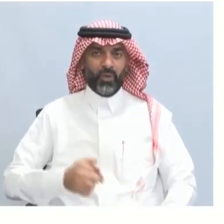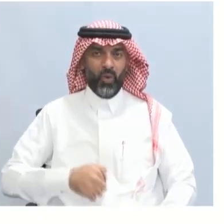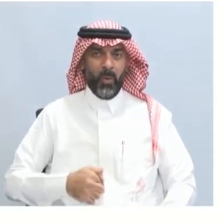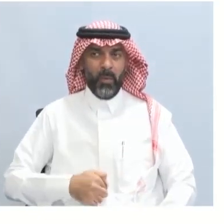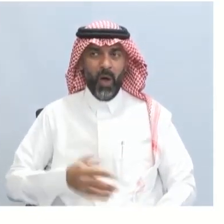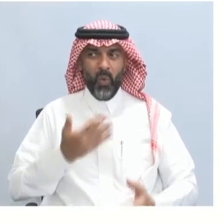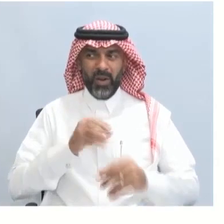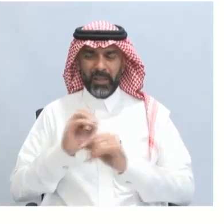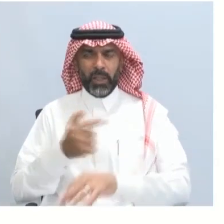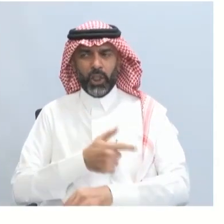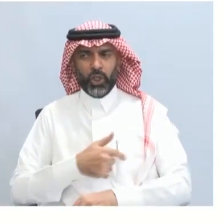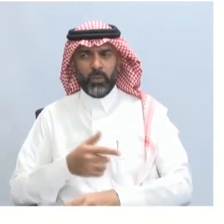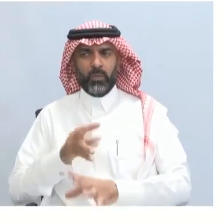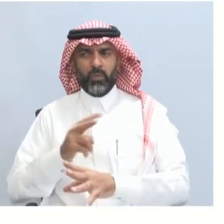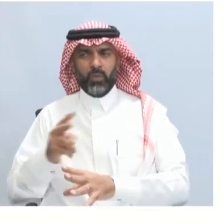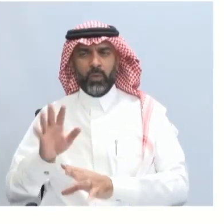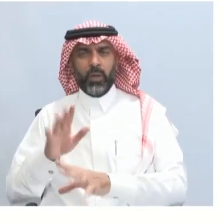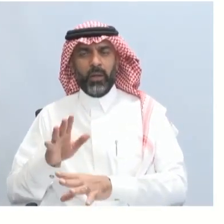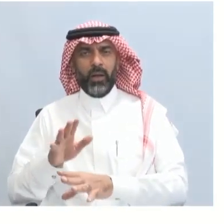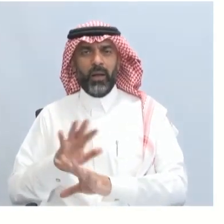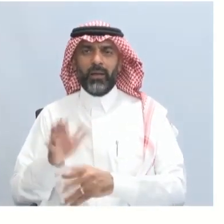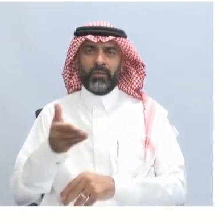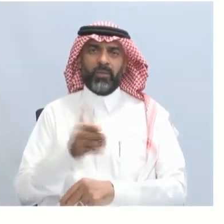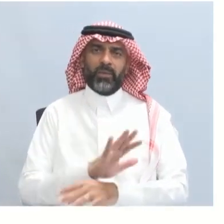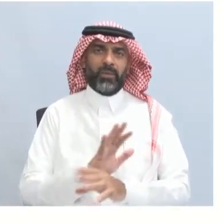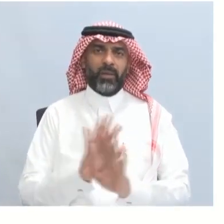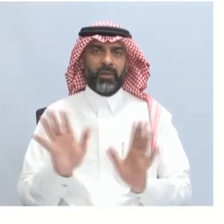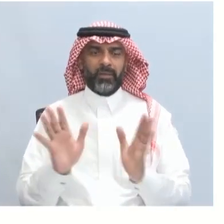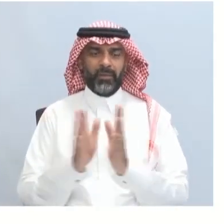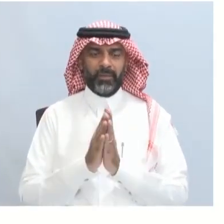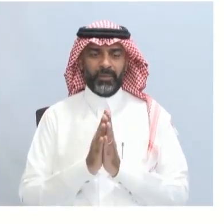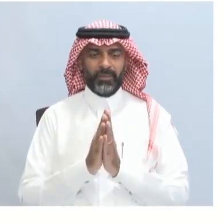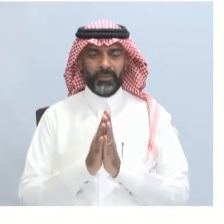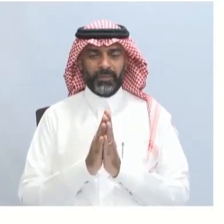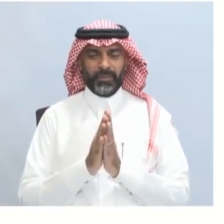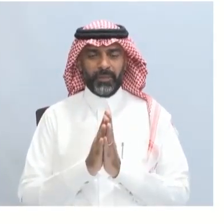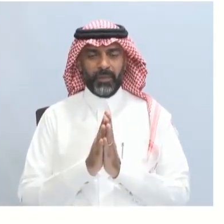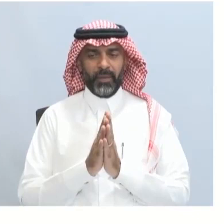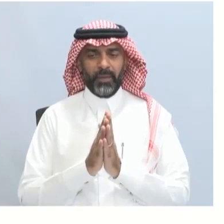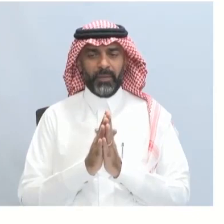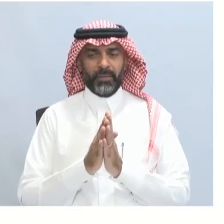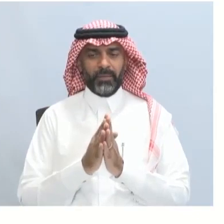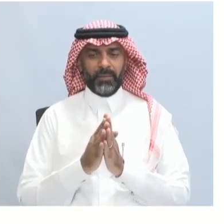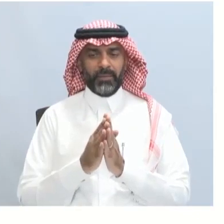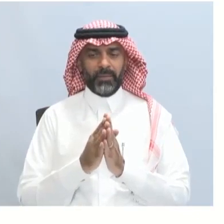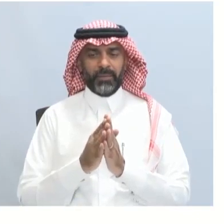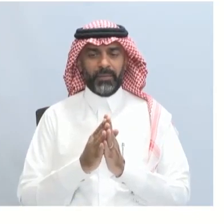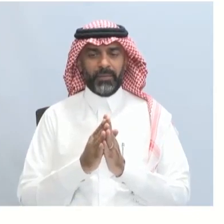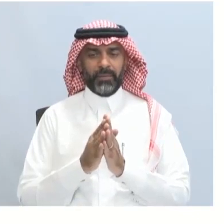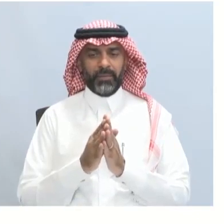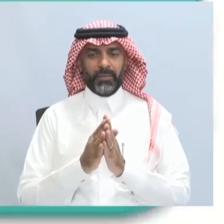يعتبر كان لم يكن في جانب مثلا الميراث كانه لم تقسم له يقسم له هذا